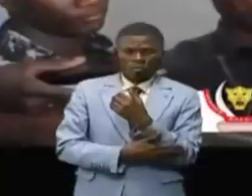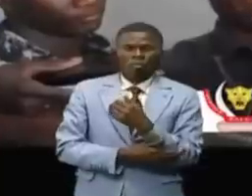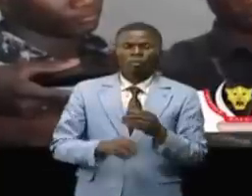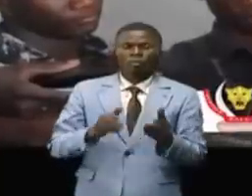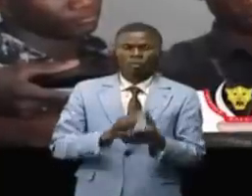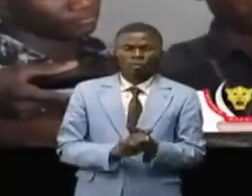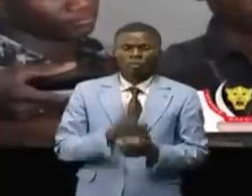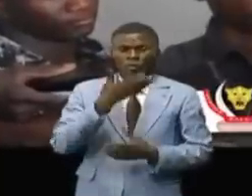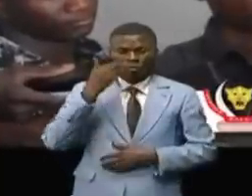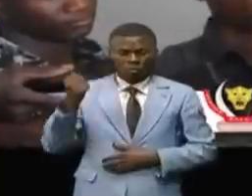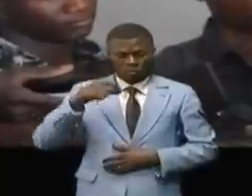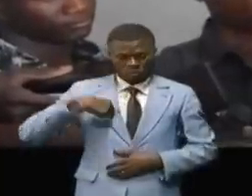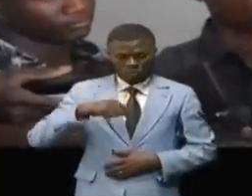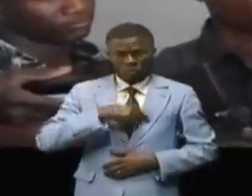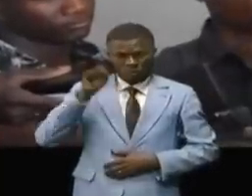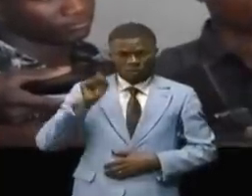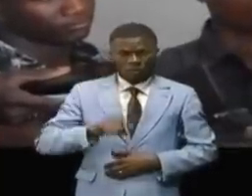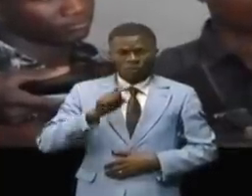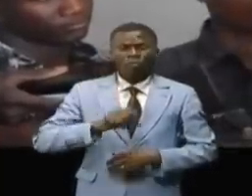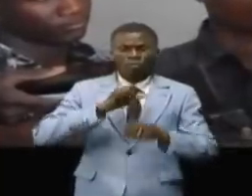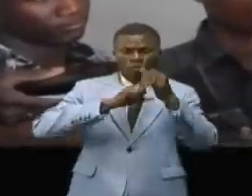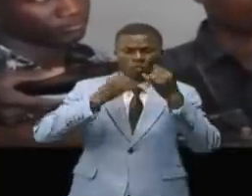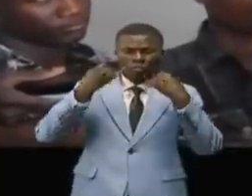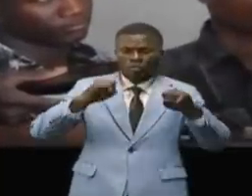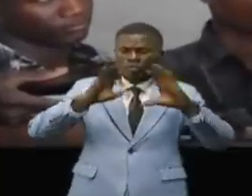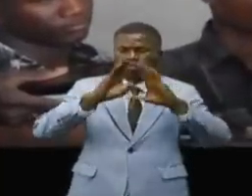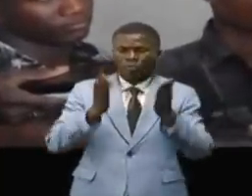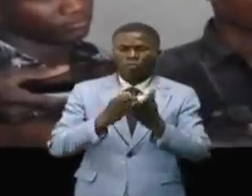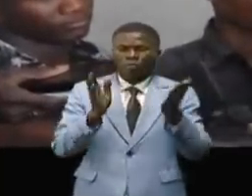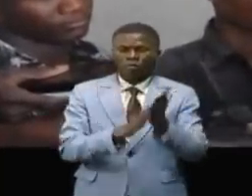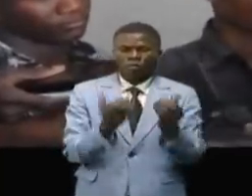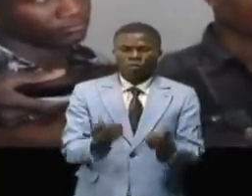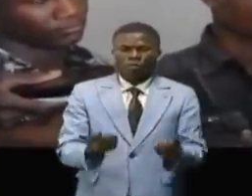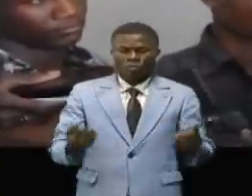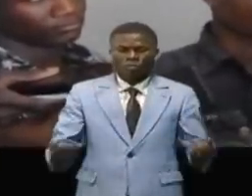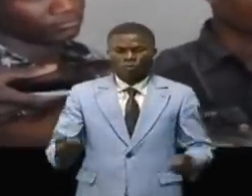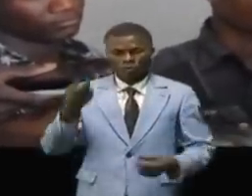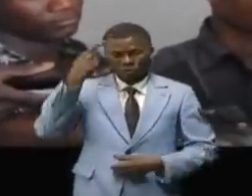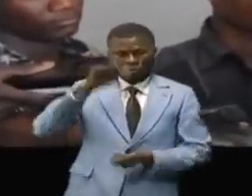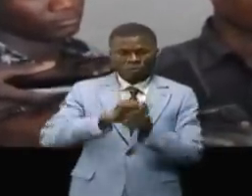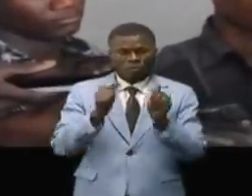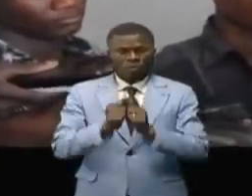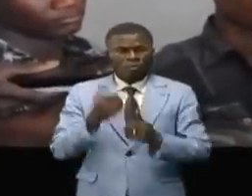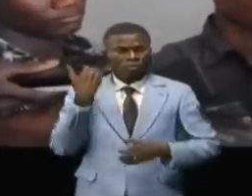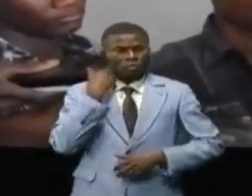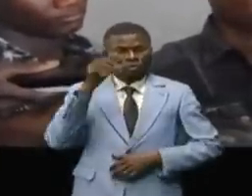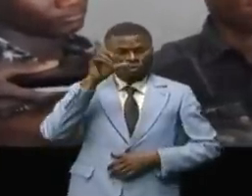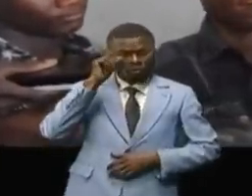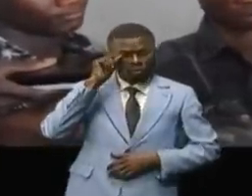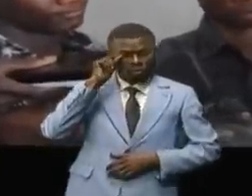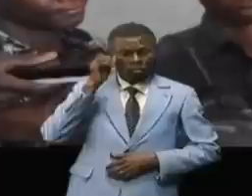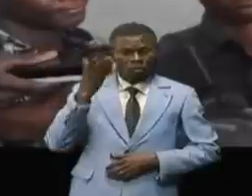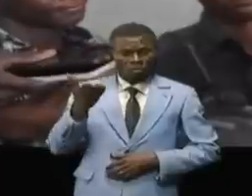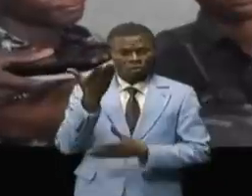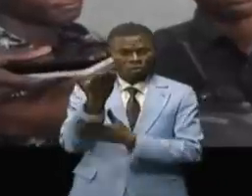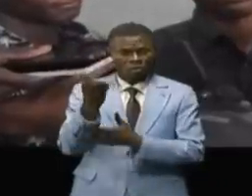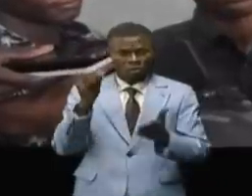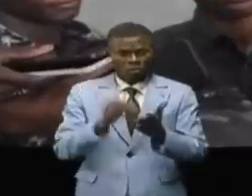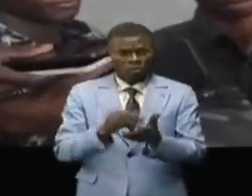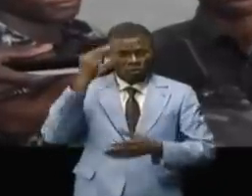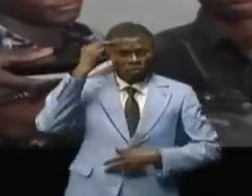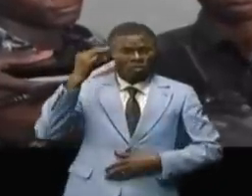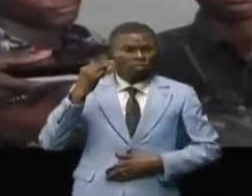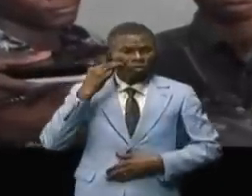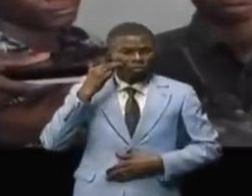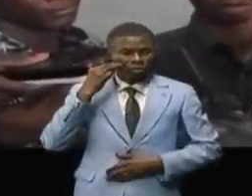car il faudrait qu'on sensibilise les écoles les enfants sur l'albinisme et nous demandons aussi au ministre